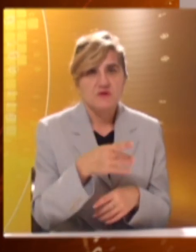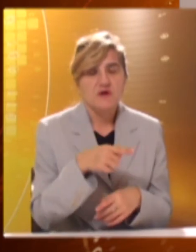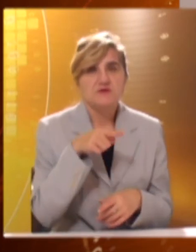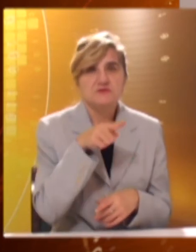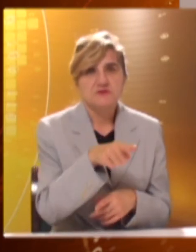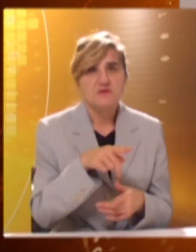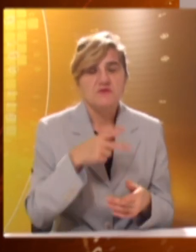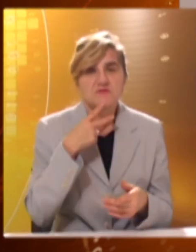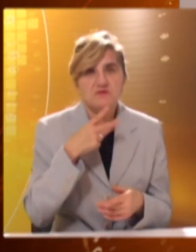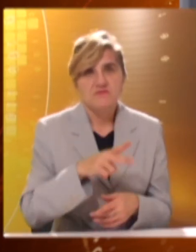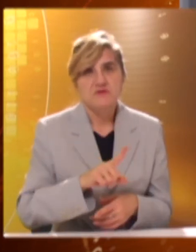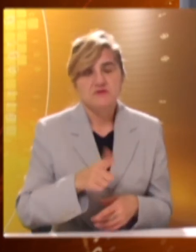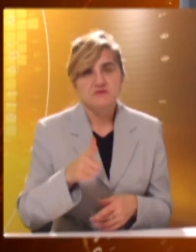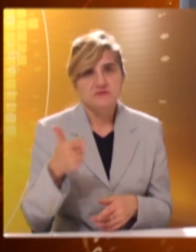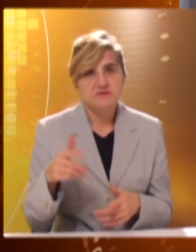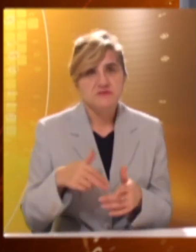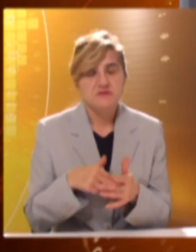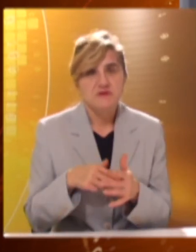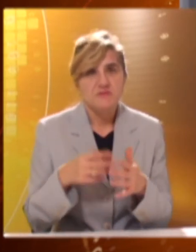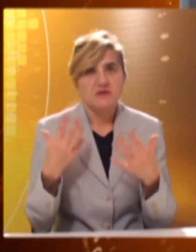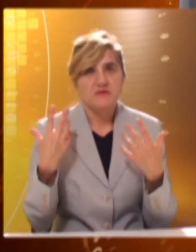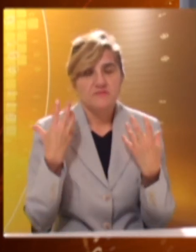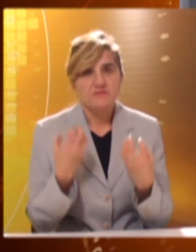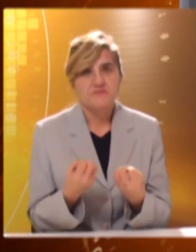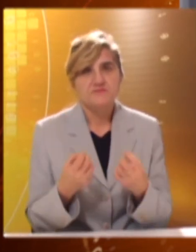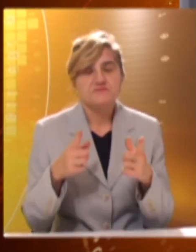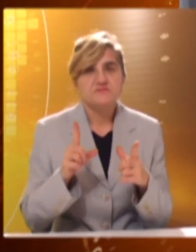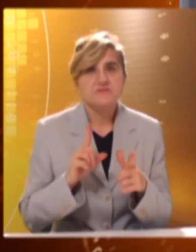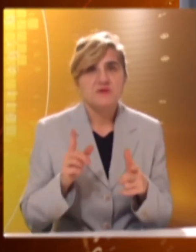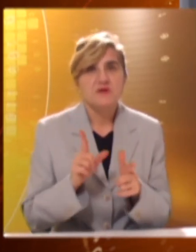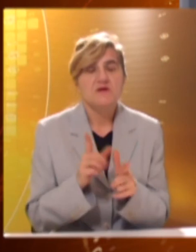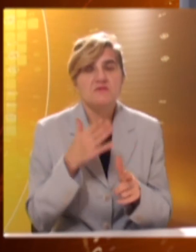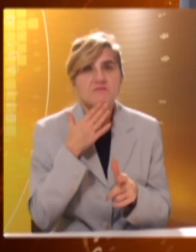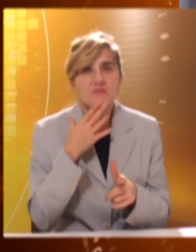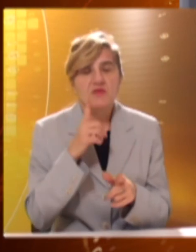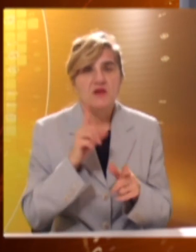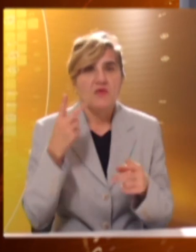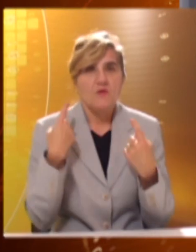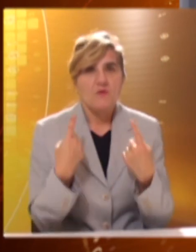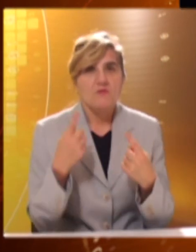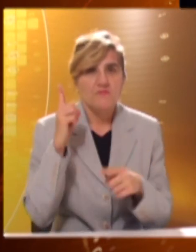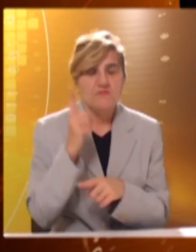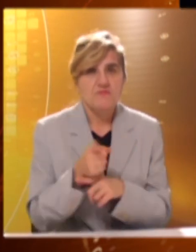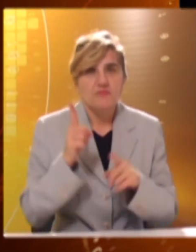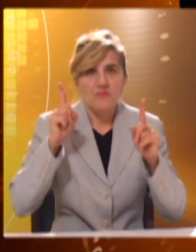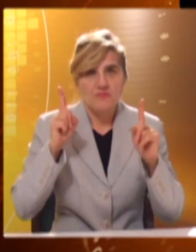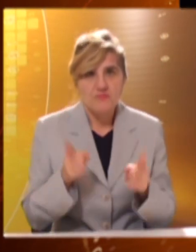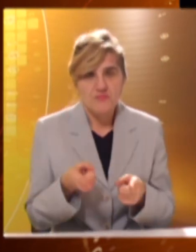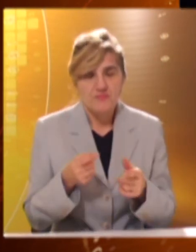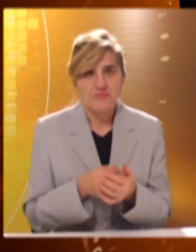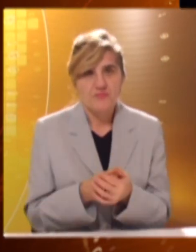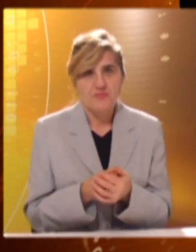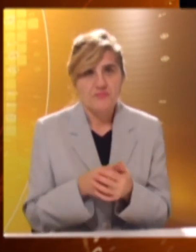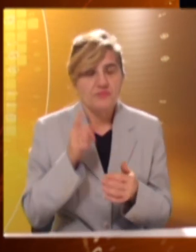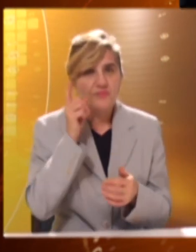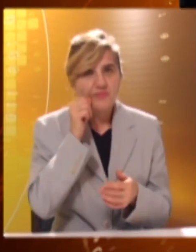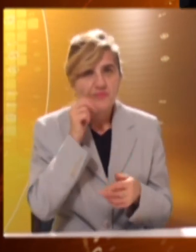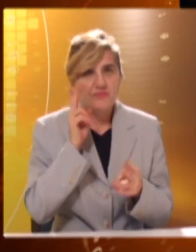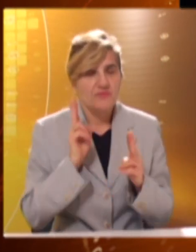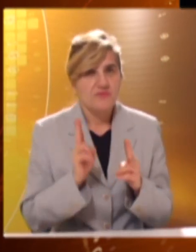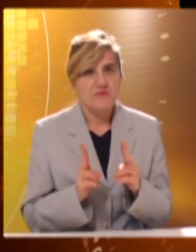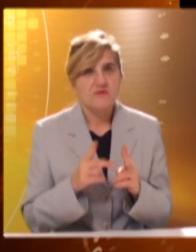smatraju oni, da te aktivnosti od strane dece budu shvaćene kao igra, zabava i razonoda, a ne kao opterećenje i obaveza. Interesovanje dece i procena